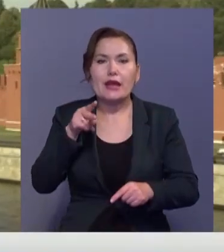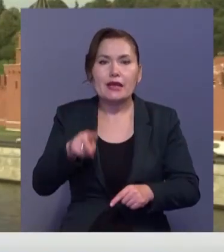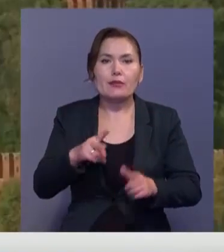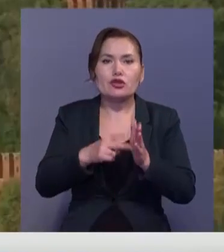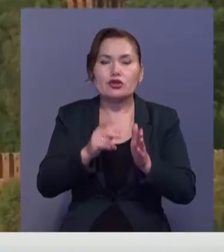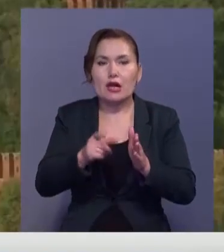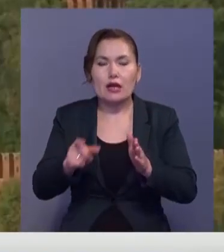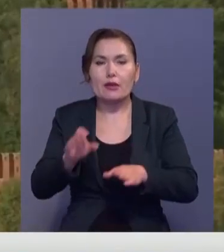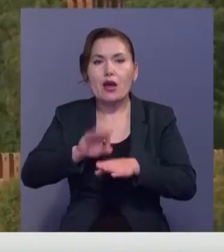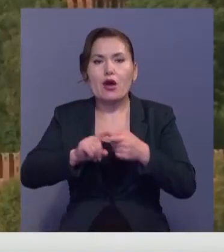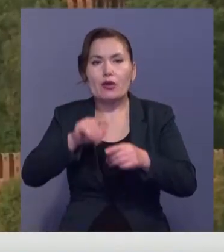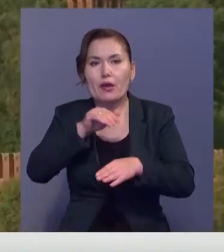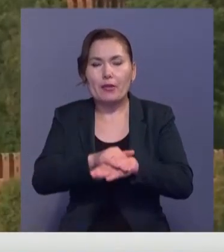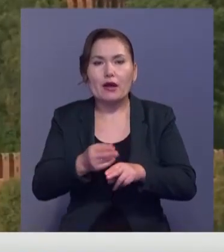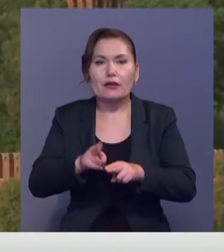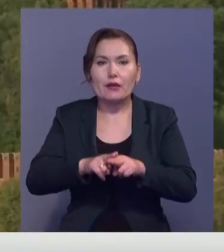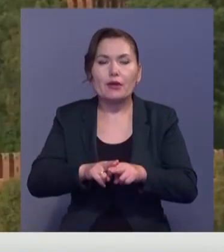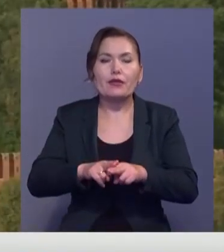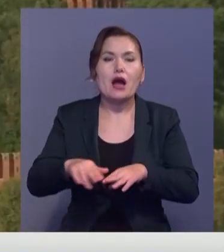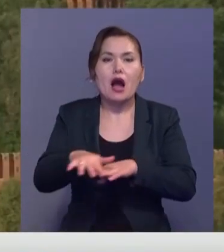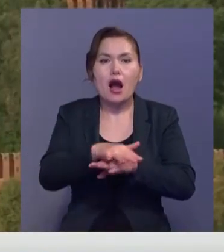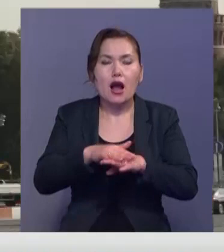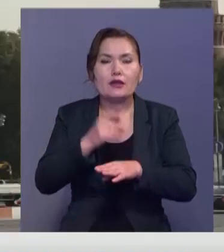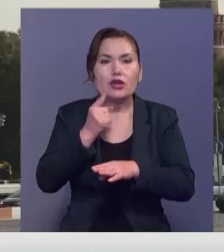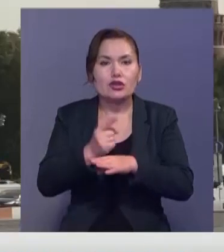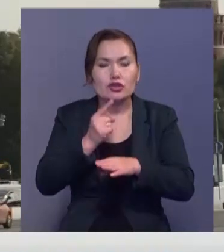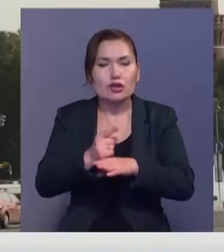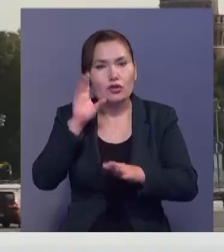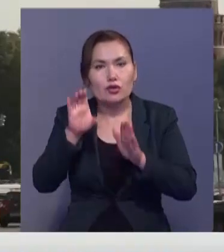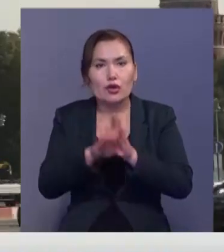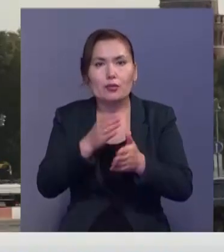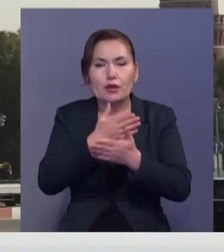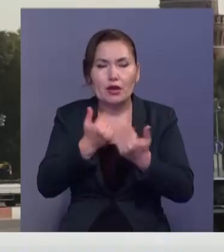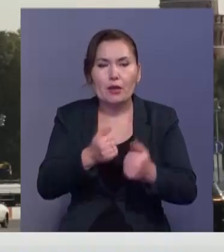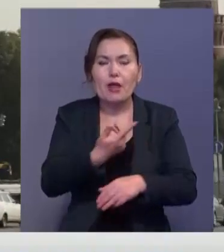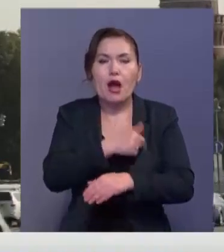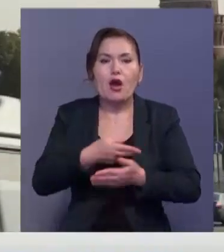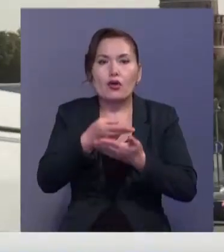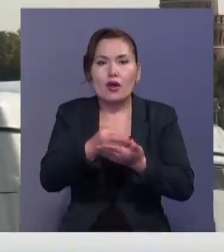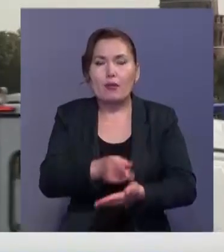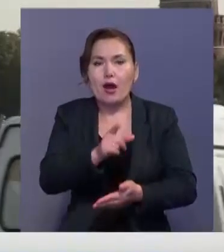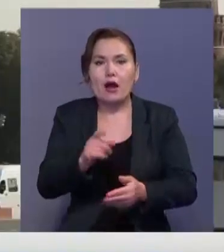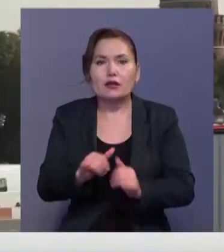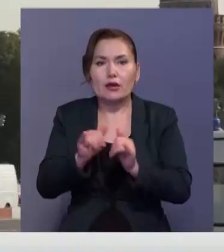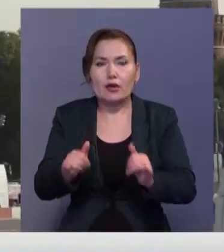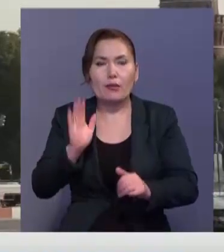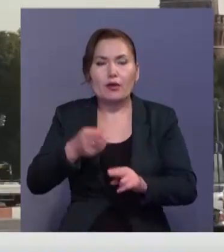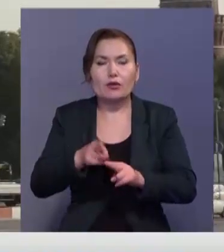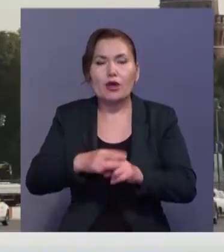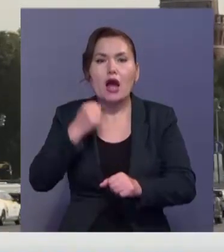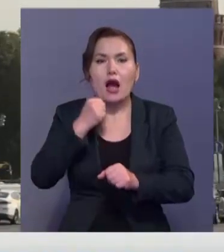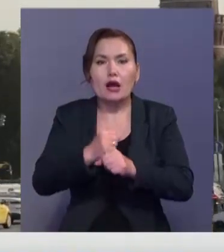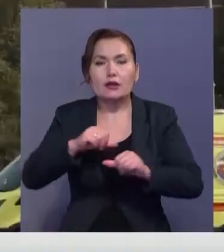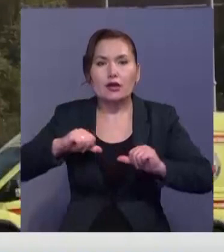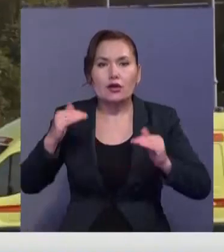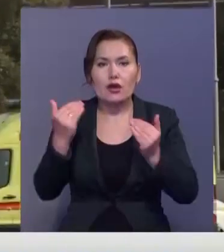адам жұқтырып алған. Билік, егер халық шектеулерді орындамай ауруханаларға түскен адамдардың саны артатын болса, қатаң